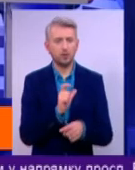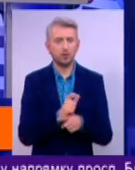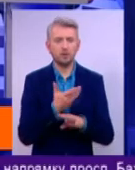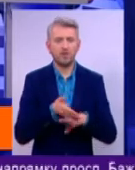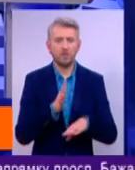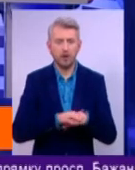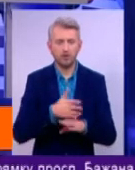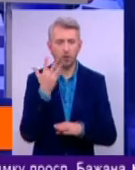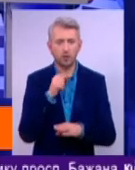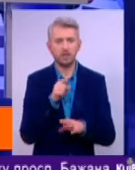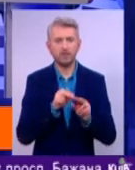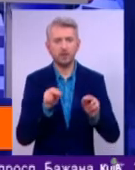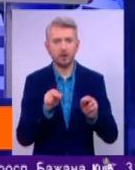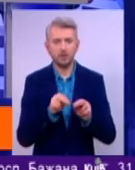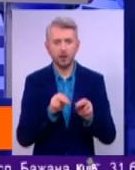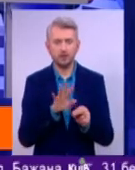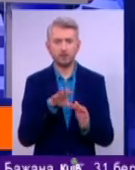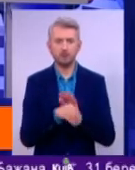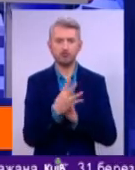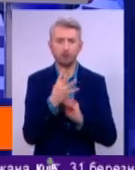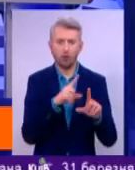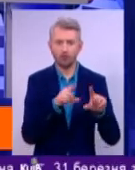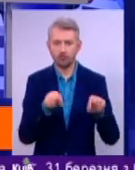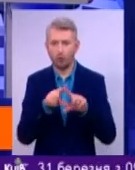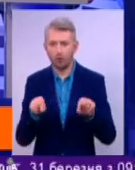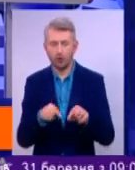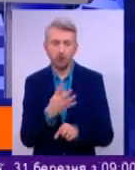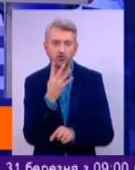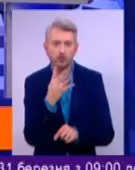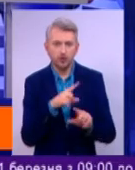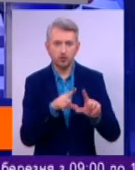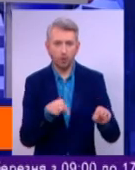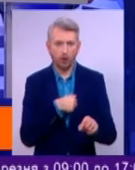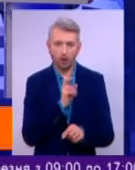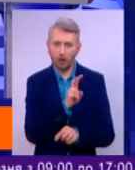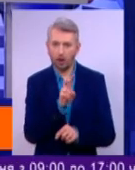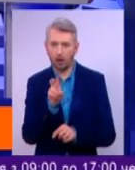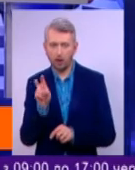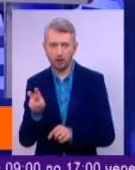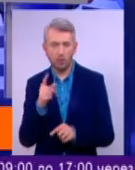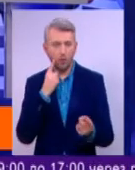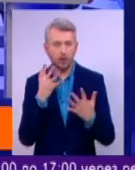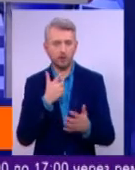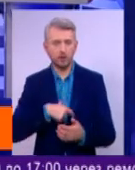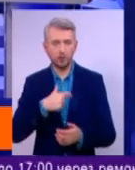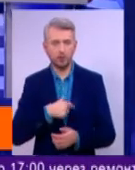важко, коли ти викладаєш в чотирьох школах. В чотирьох. Уявіть собі, що